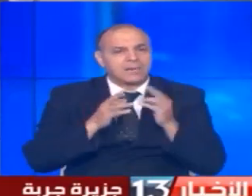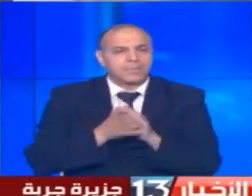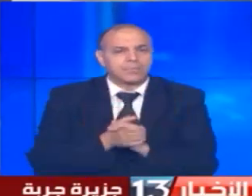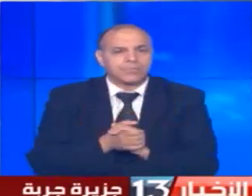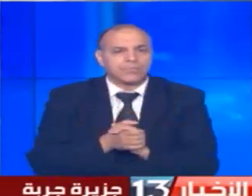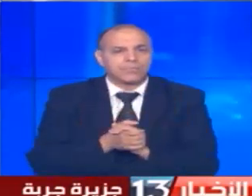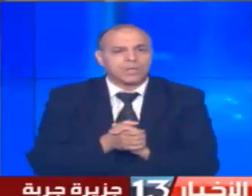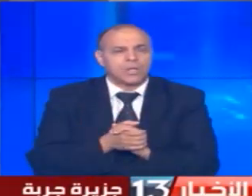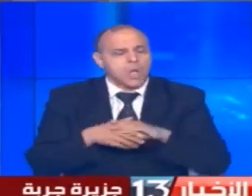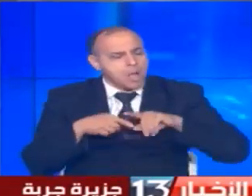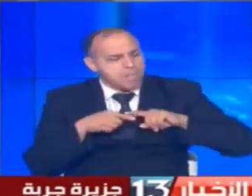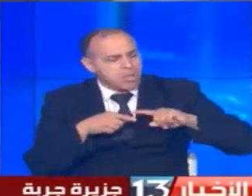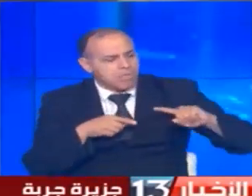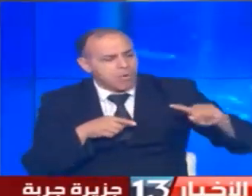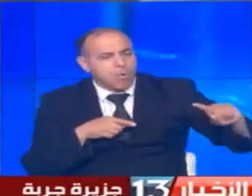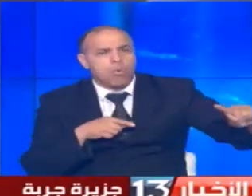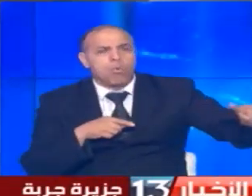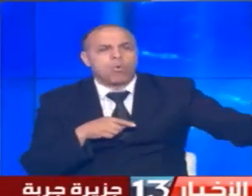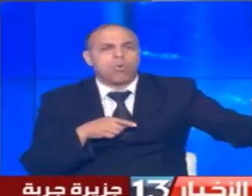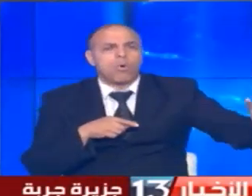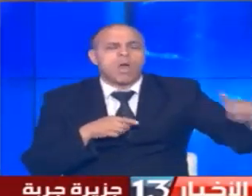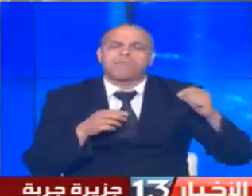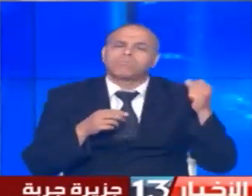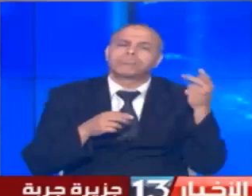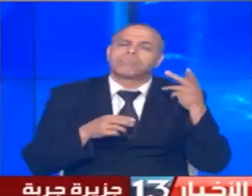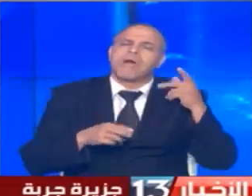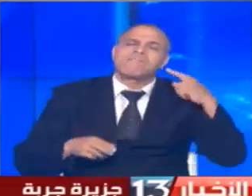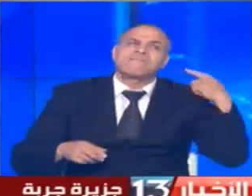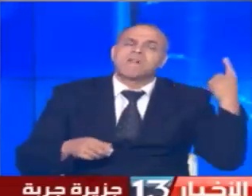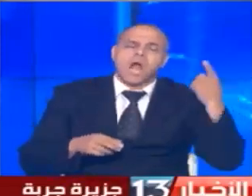قطع هذه المسافة بتحطيم هذا الرقم